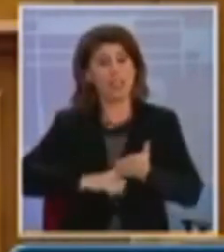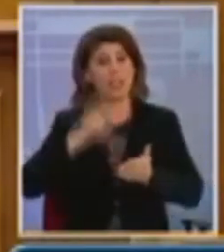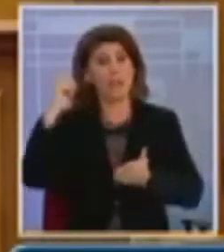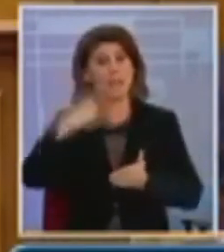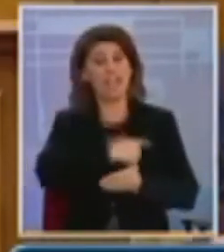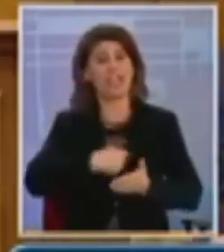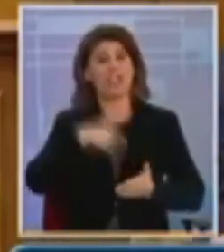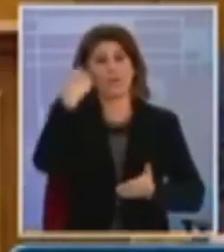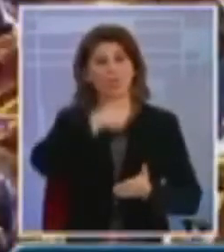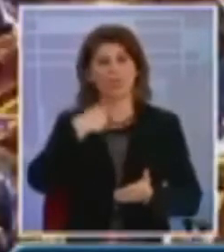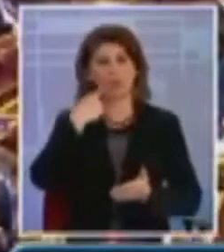διεθνή προσωπικότητα